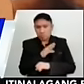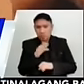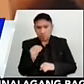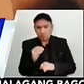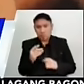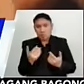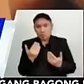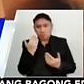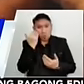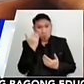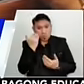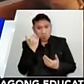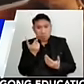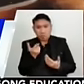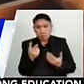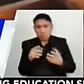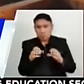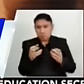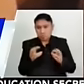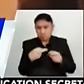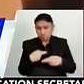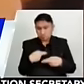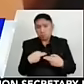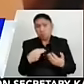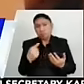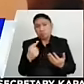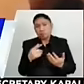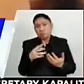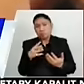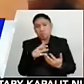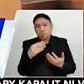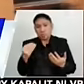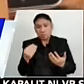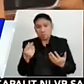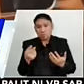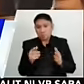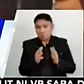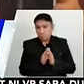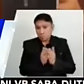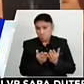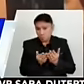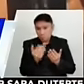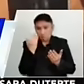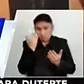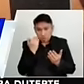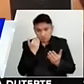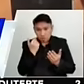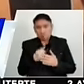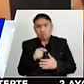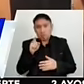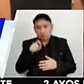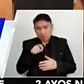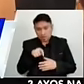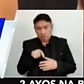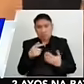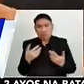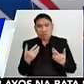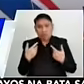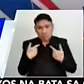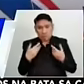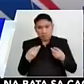sa mga classroom, sa mga silid-aralan, sa textbooks, maraming kailangan bigyan ng lunas